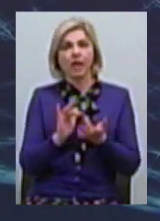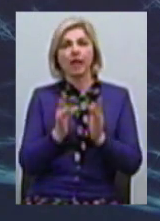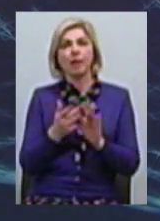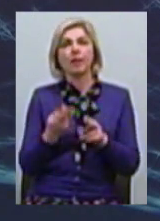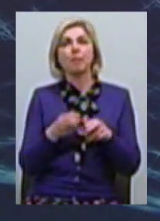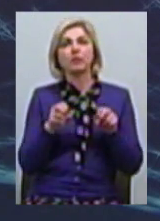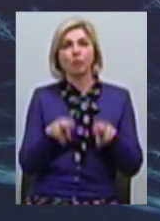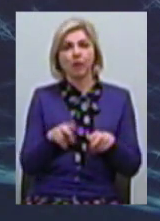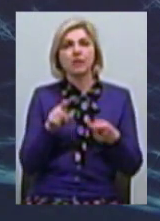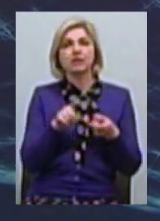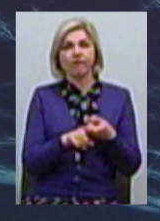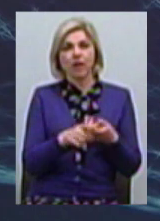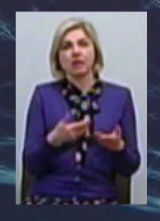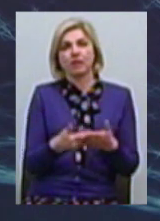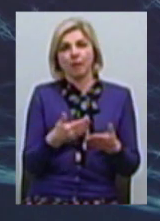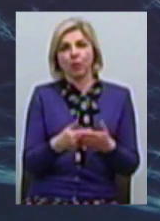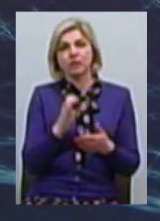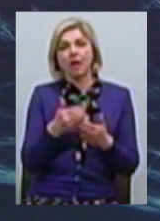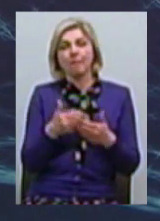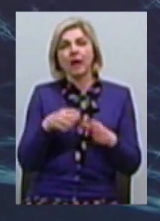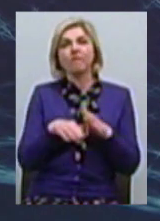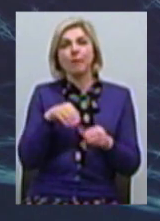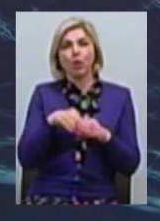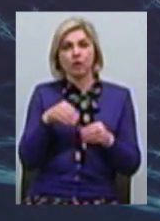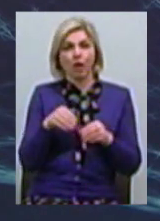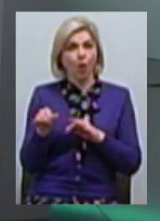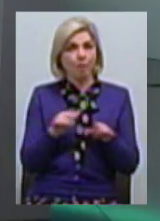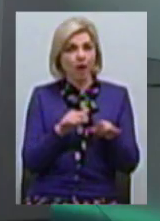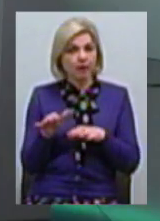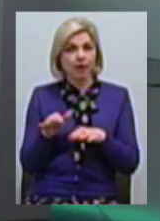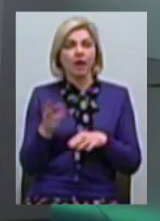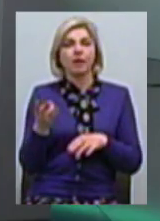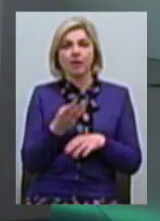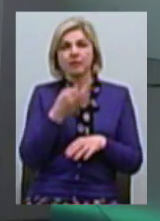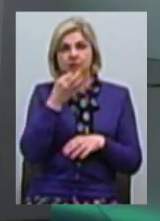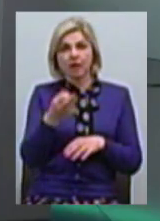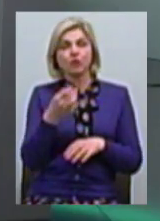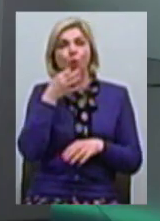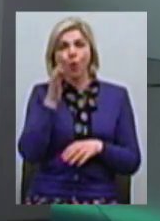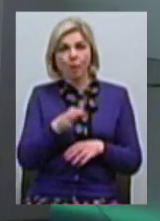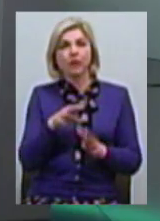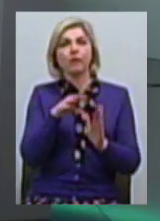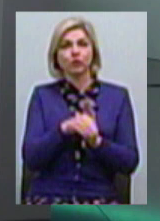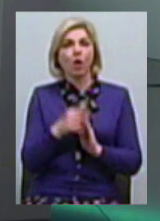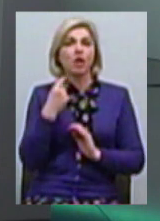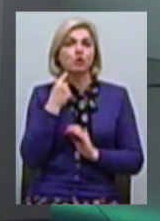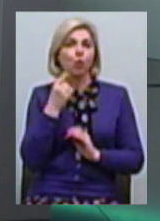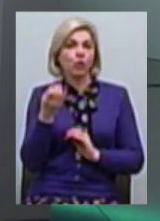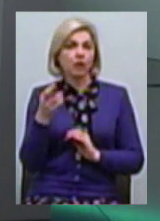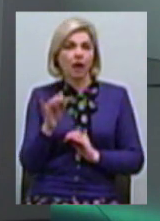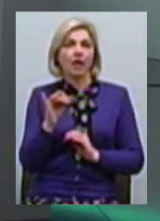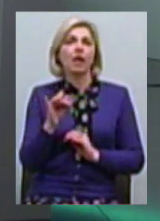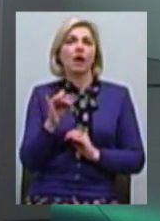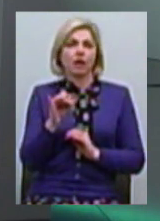кибербезопасности, связанные, допустим, с предвыборной кампанией. Надо сказать, что опыт, в том числе, кстати, Эстонии, а также